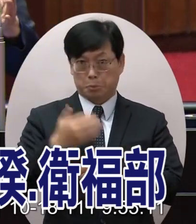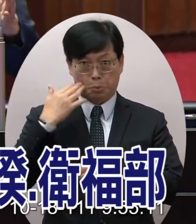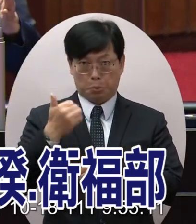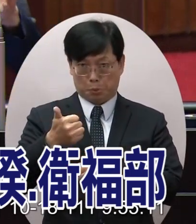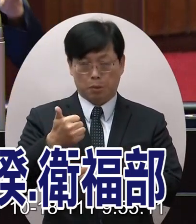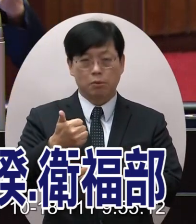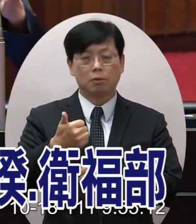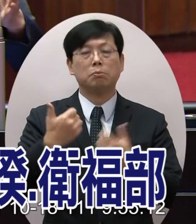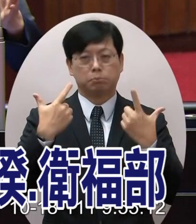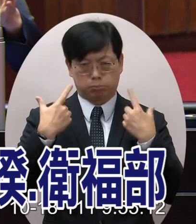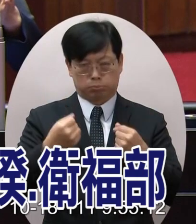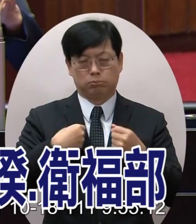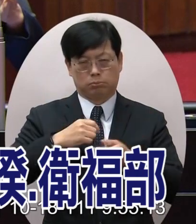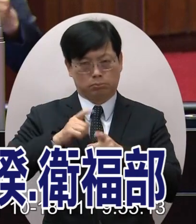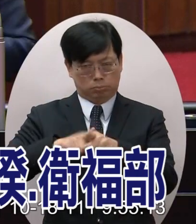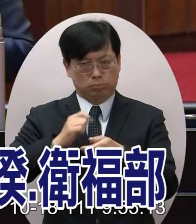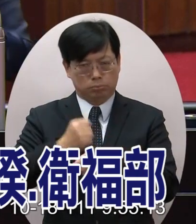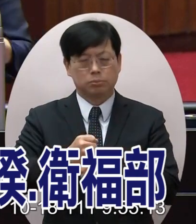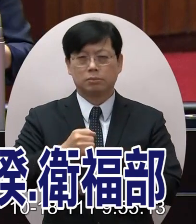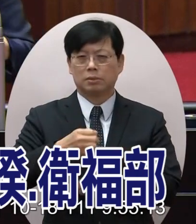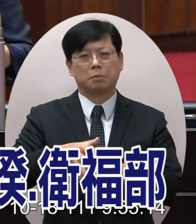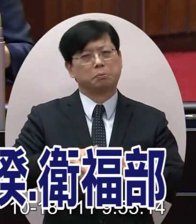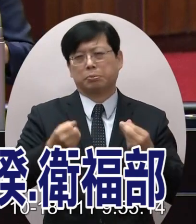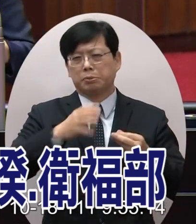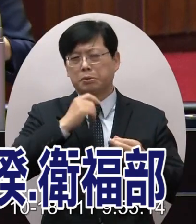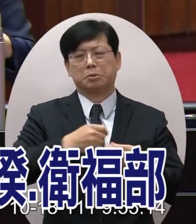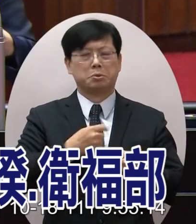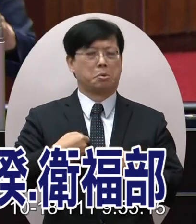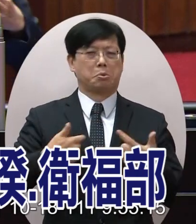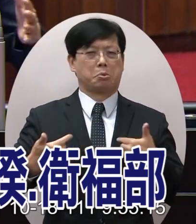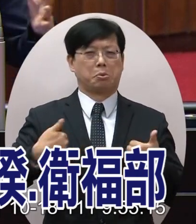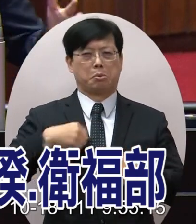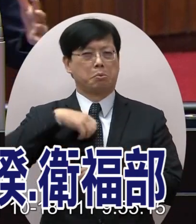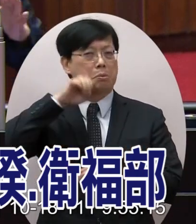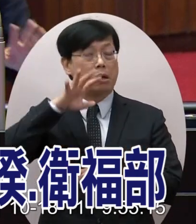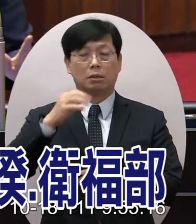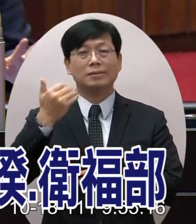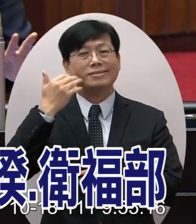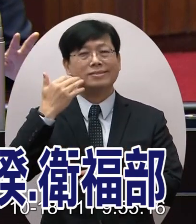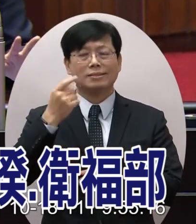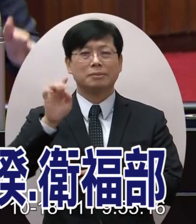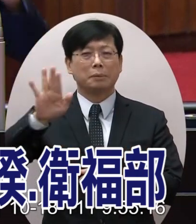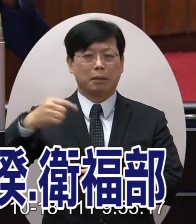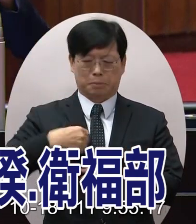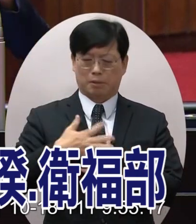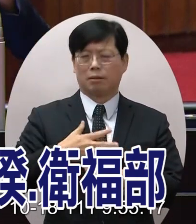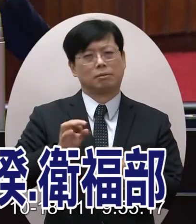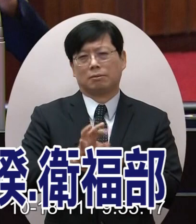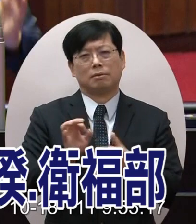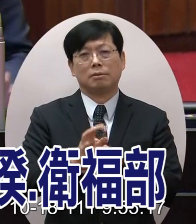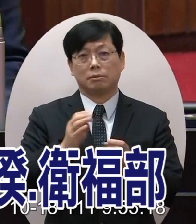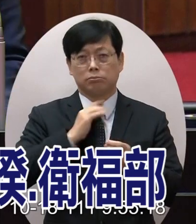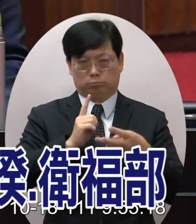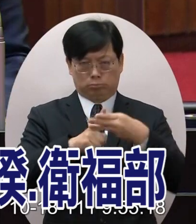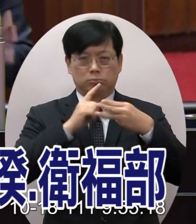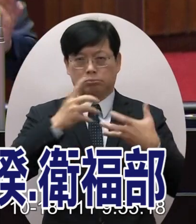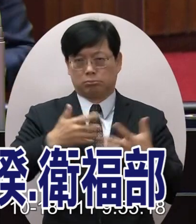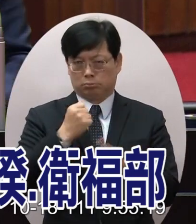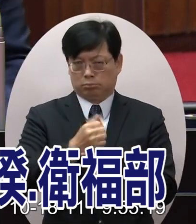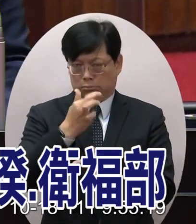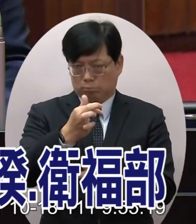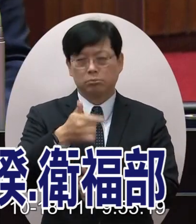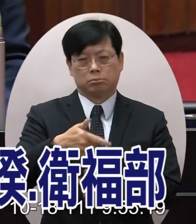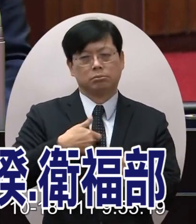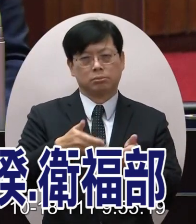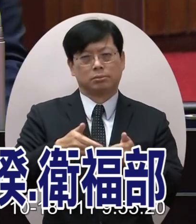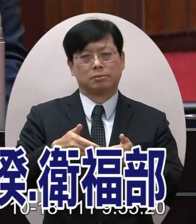东西其实应该要做，可是不需要去邀功嘛，对不对？是谁的其实没有关系，重要的是把事情做好，我觉得这